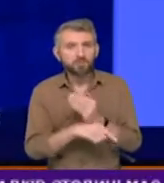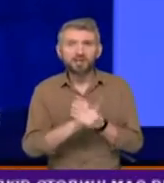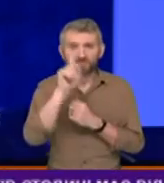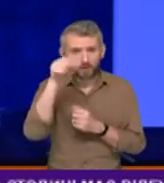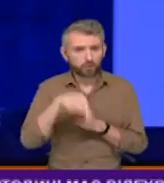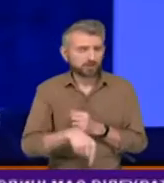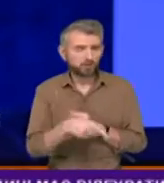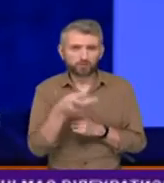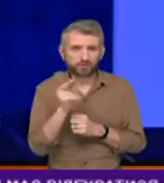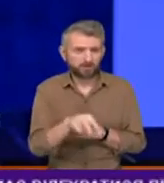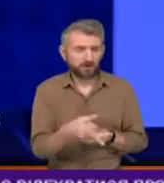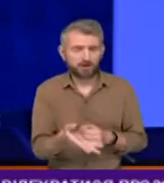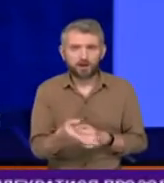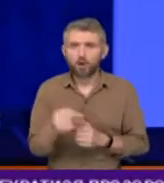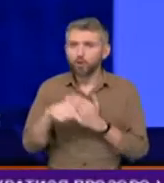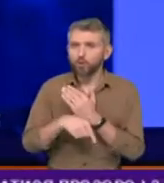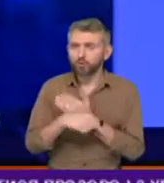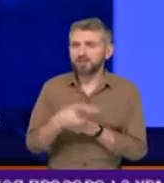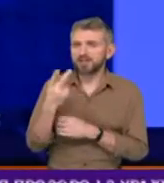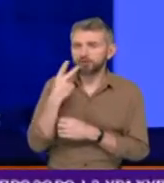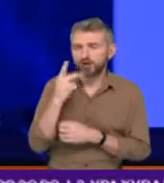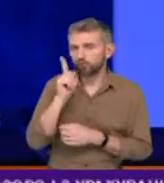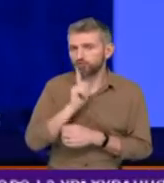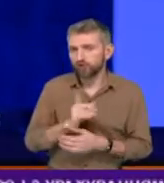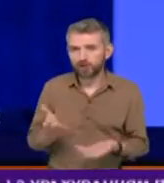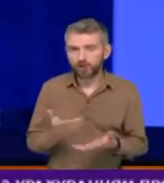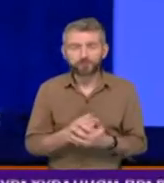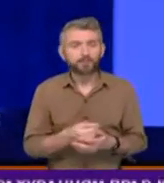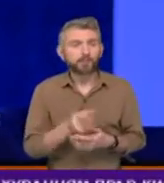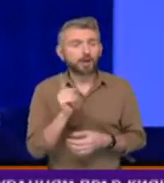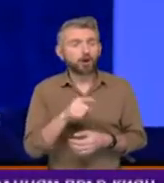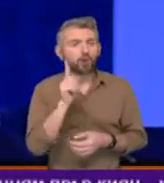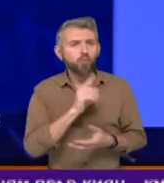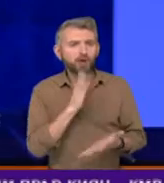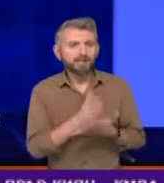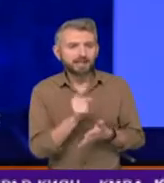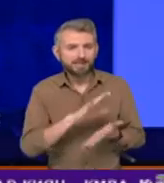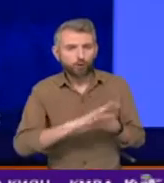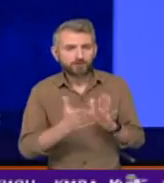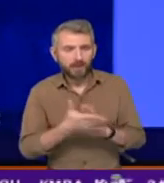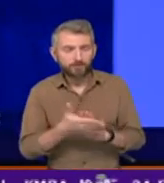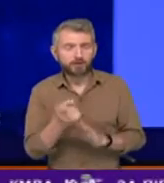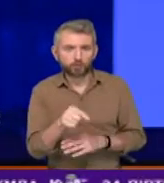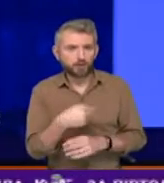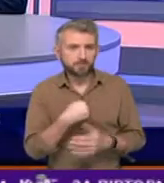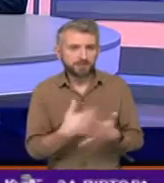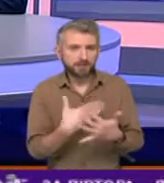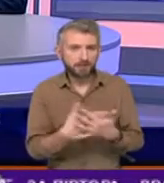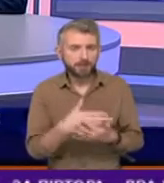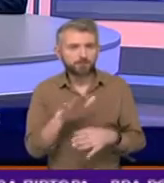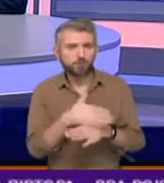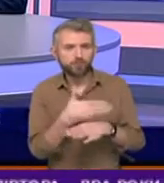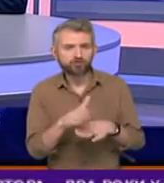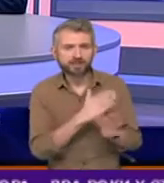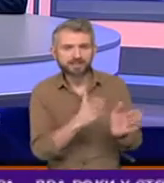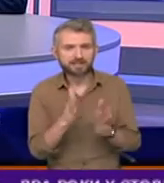йде одночасно. Це два зустрічні потоки. Корупція завжди зручніше, ніж процедура. Так, безумовно. І тому, доки є ті обставини, доти, мені здається, пробіжні